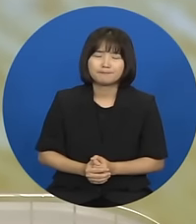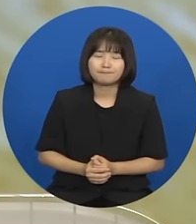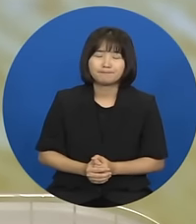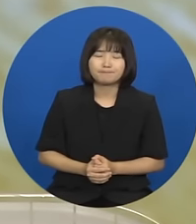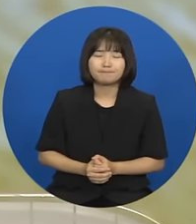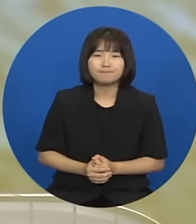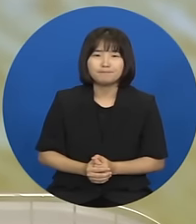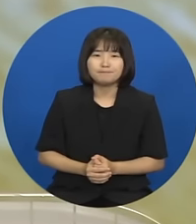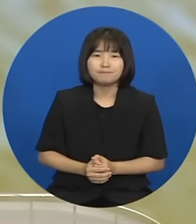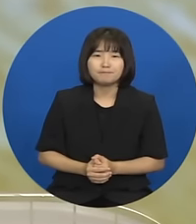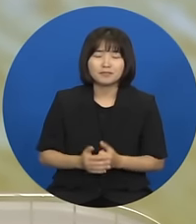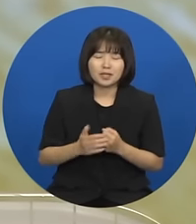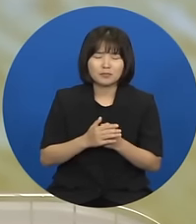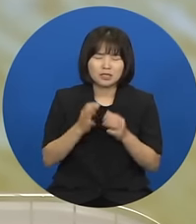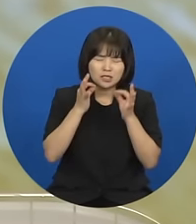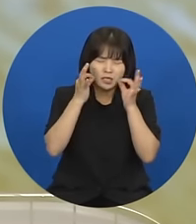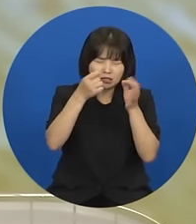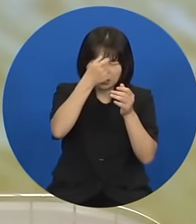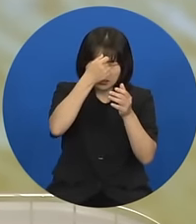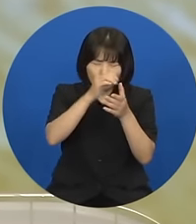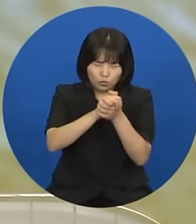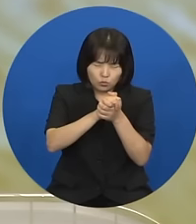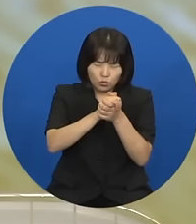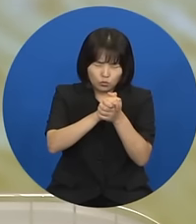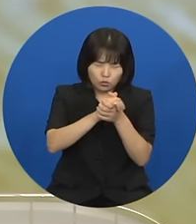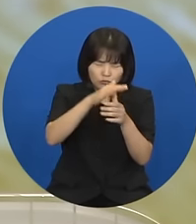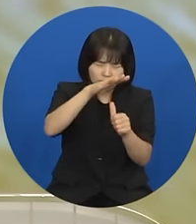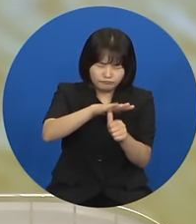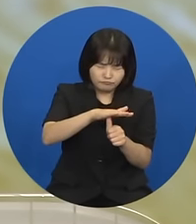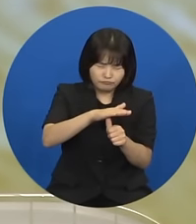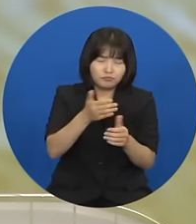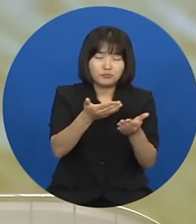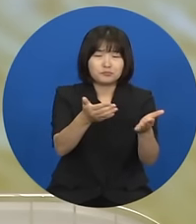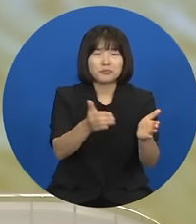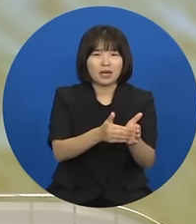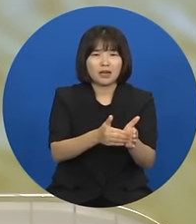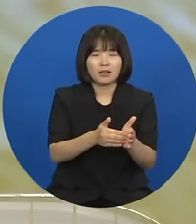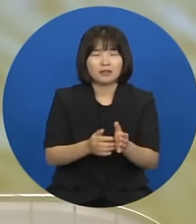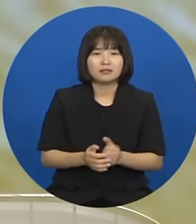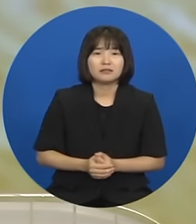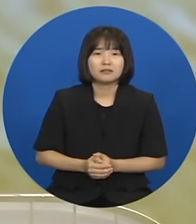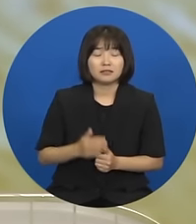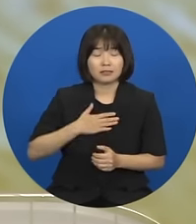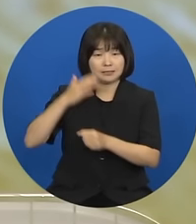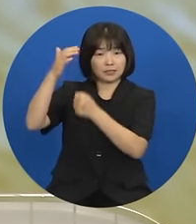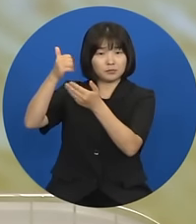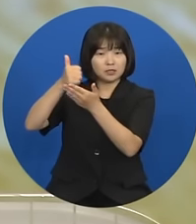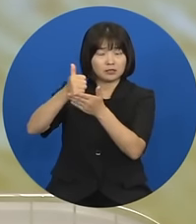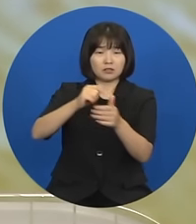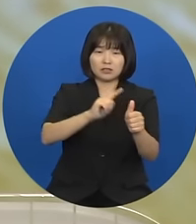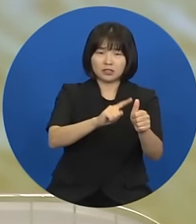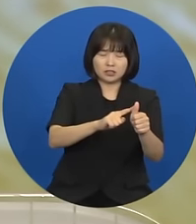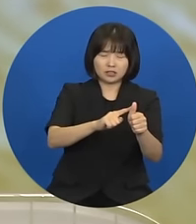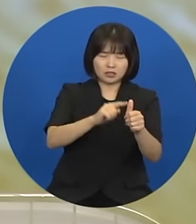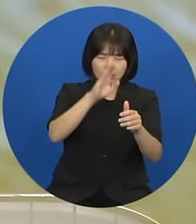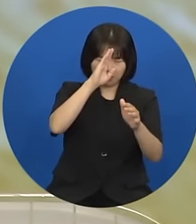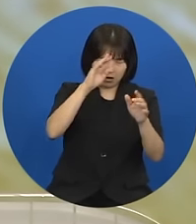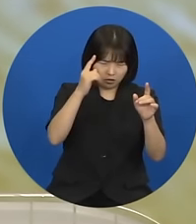그래서 간절하게 기도해 드렸습니다. 저는 하나님께서 그 성도님을